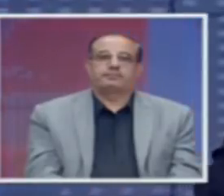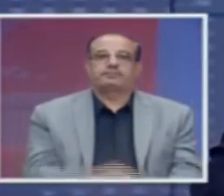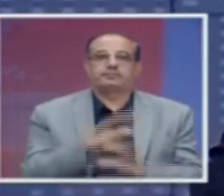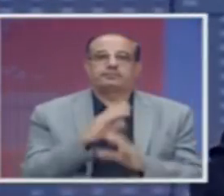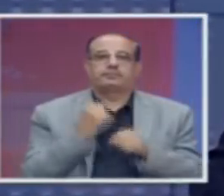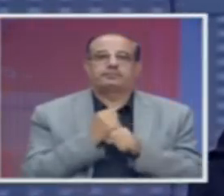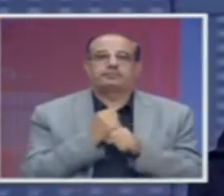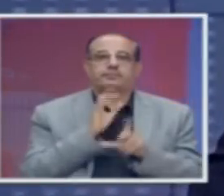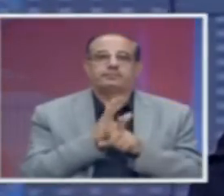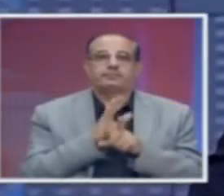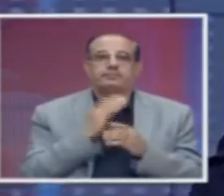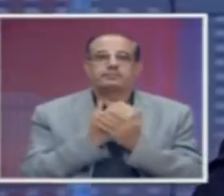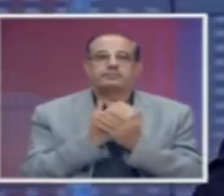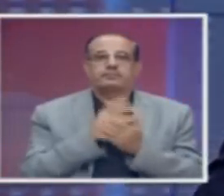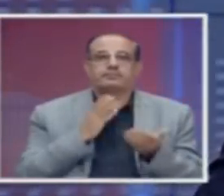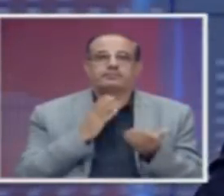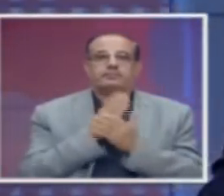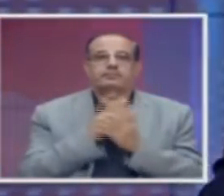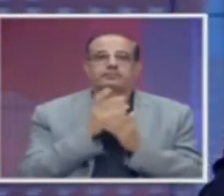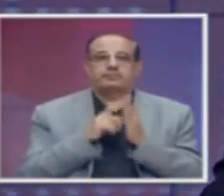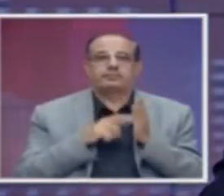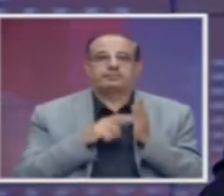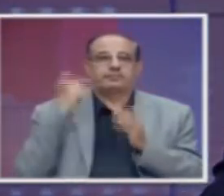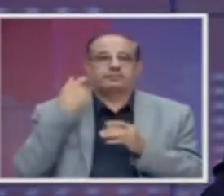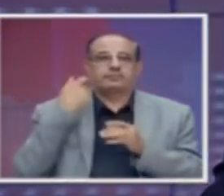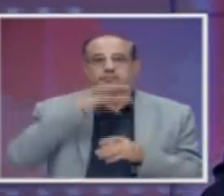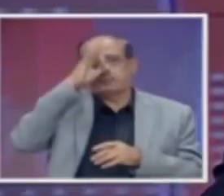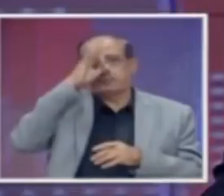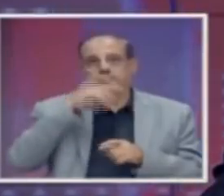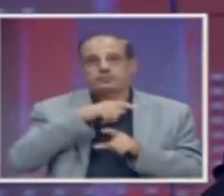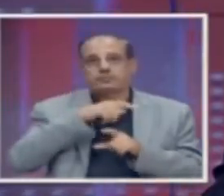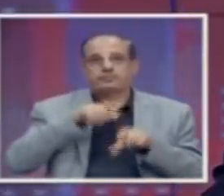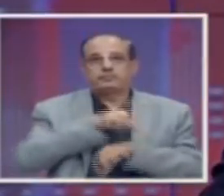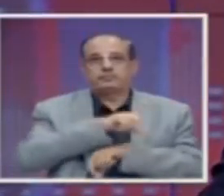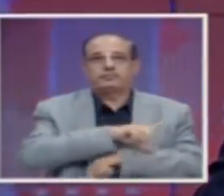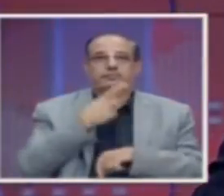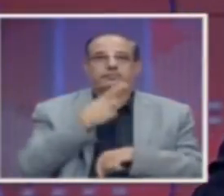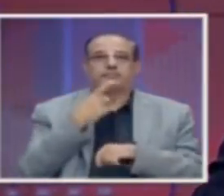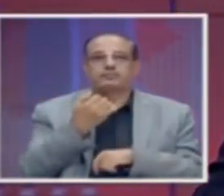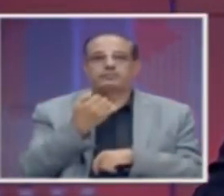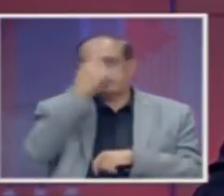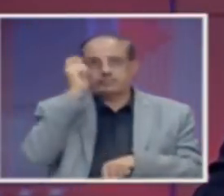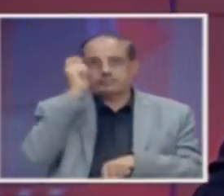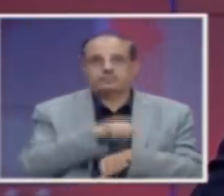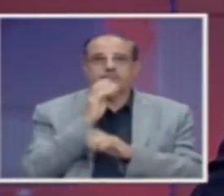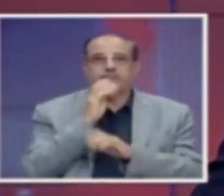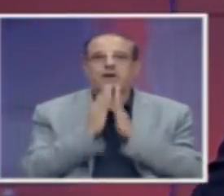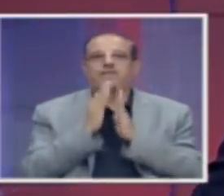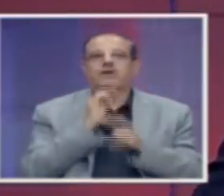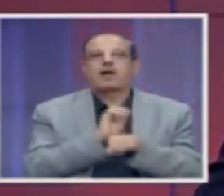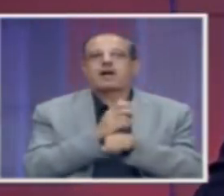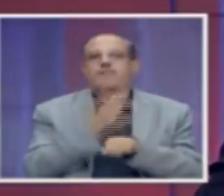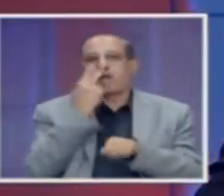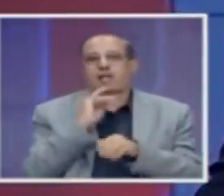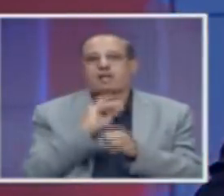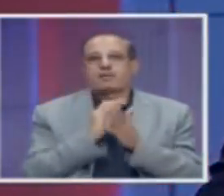في إطار الجهود الأمنية لضبط كافة أشكال الخروج عن القانون، نجحت أجهزة وزارة الداخلية على مدار أسبوع في تنفيذ